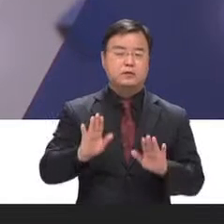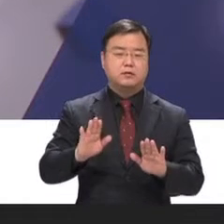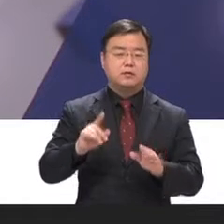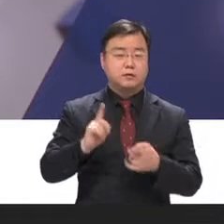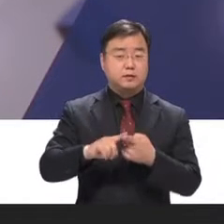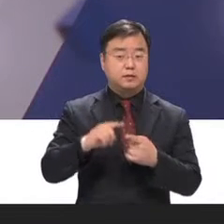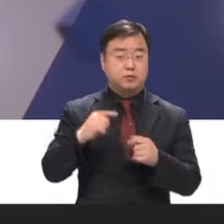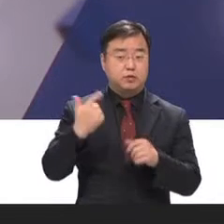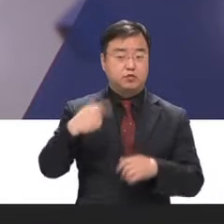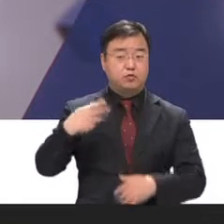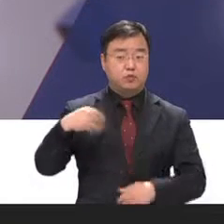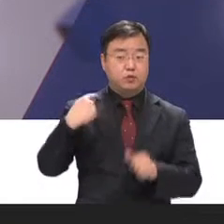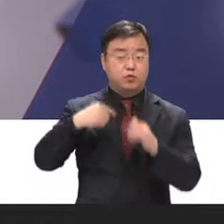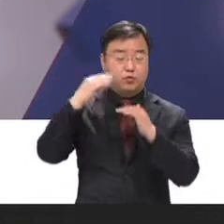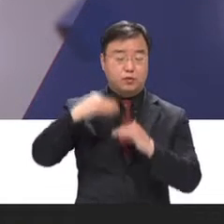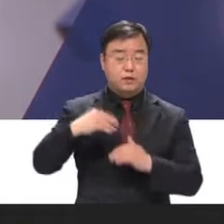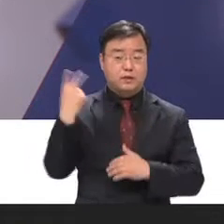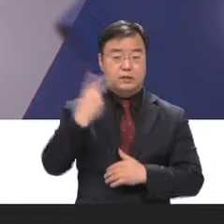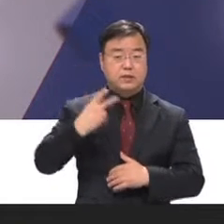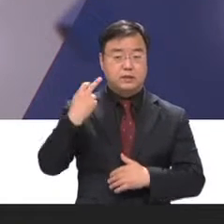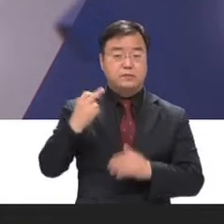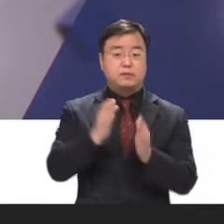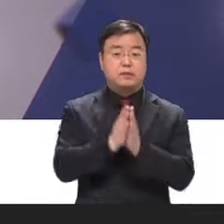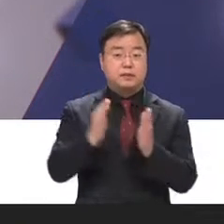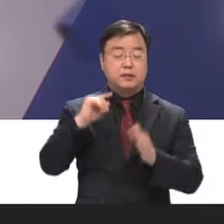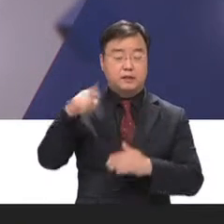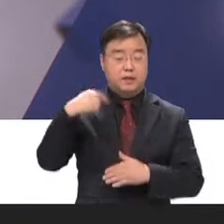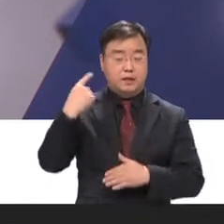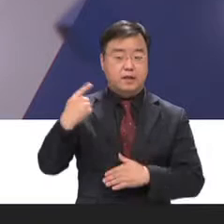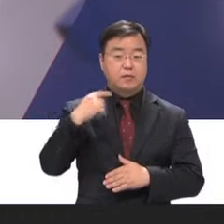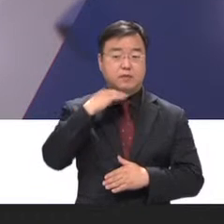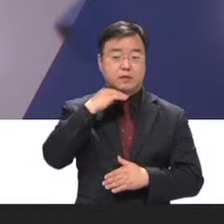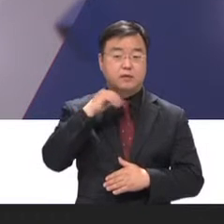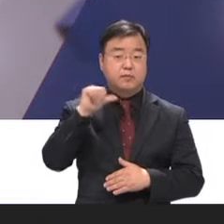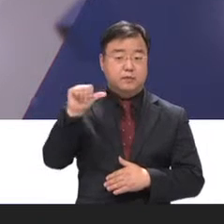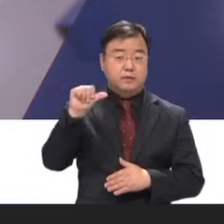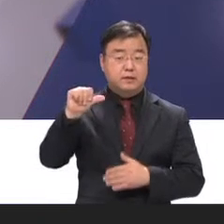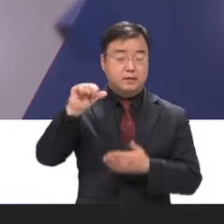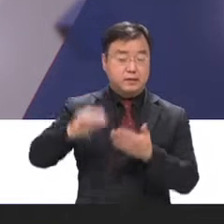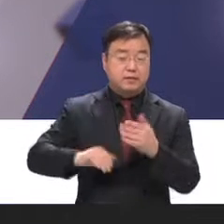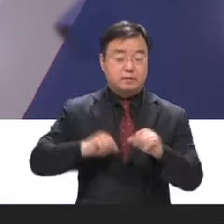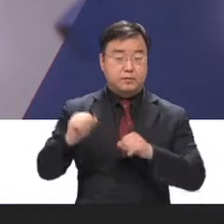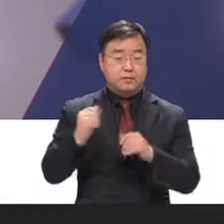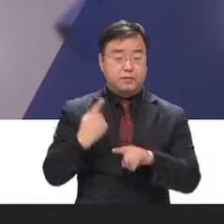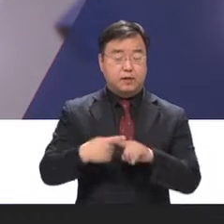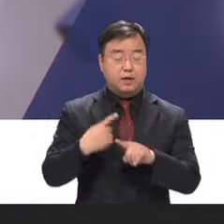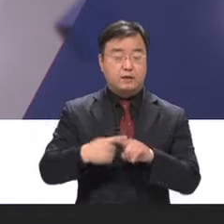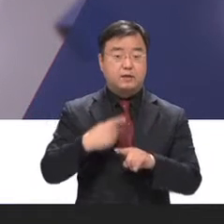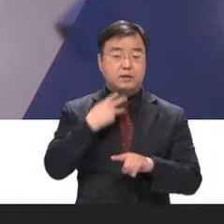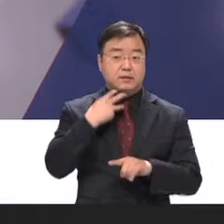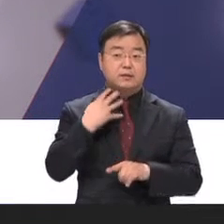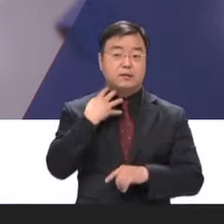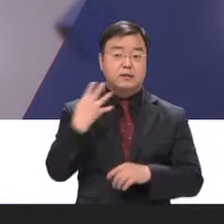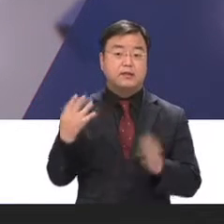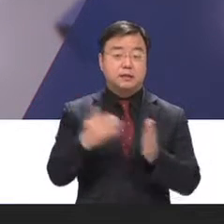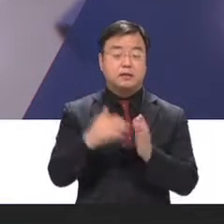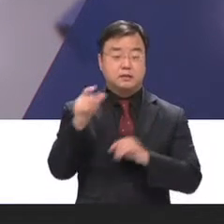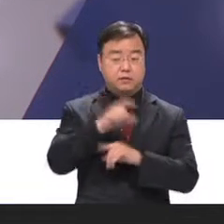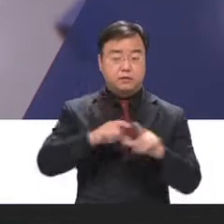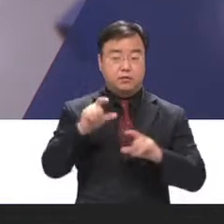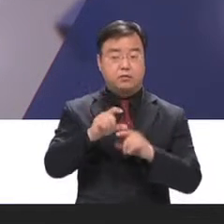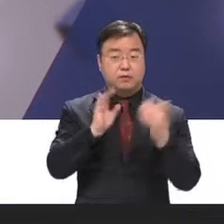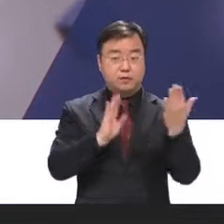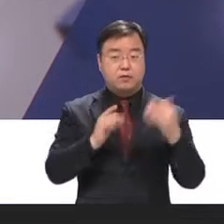2012년 도입 초 태반 5살 유아를 대상으로 시행하다 이 다음에 부터 만 3살 관해 살까지 대상을 확대